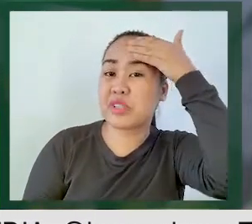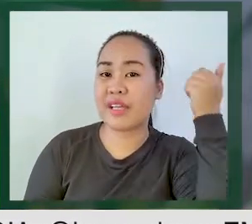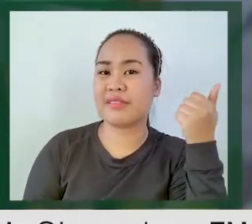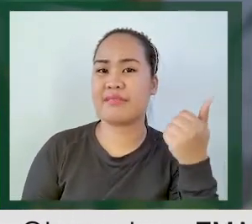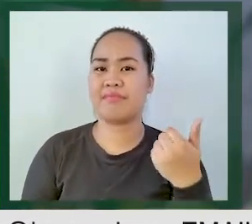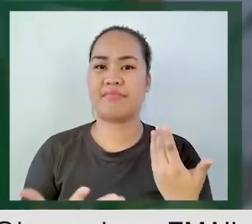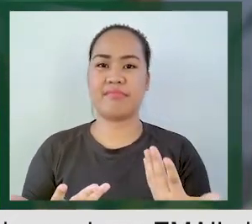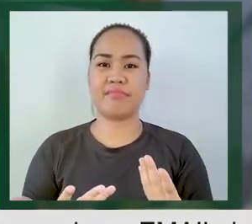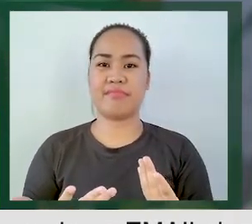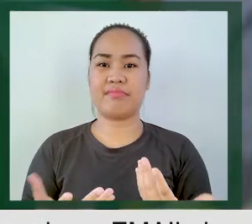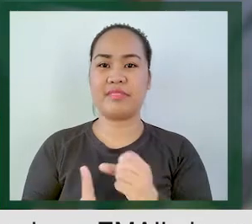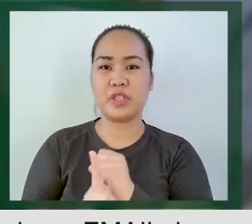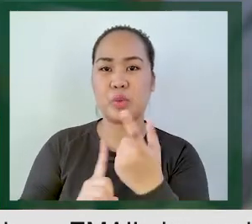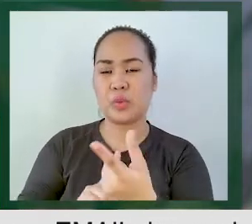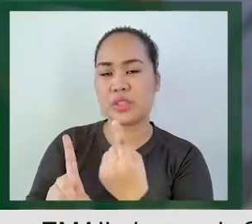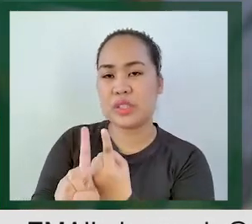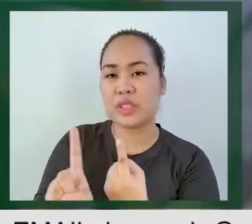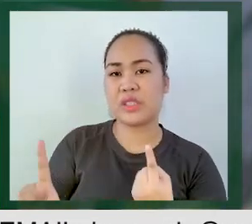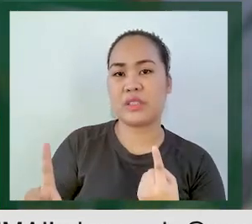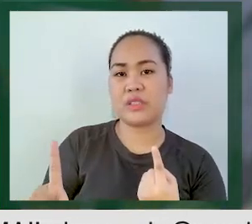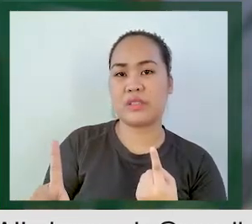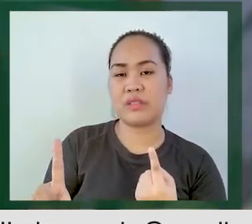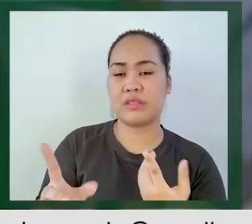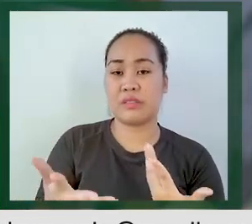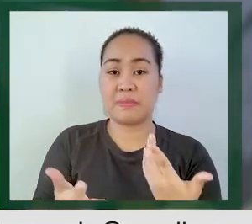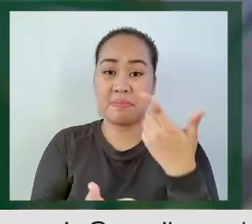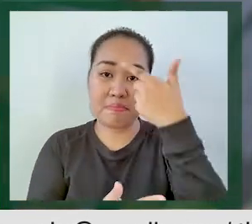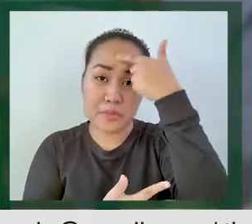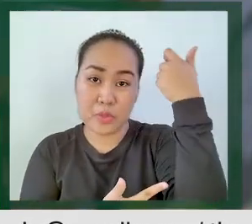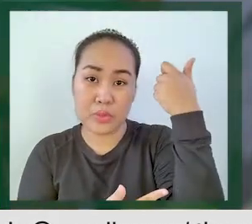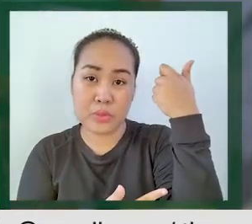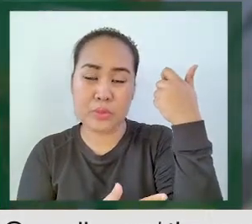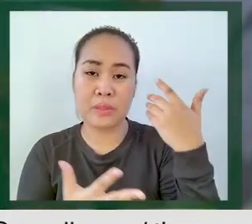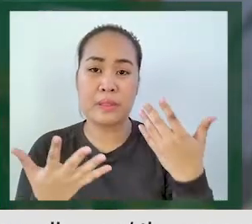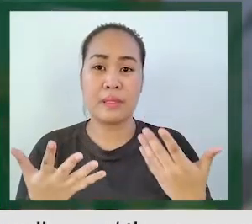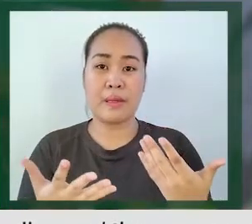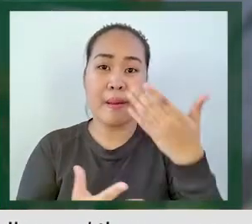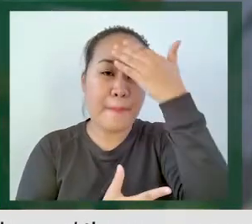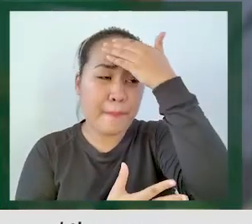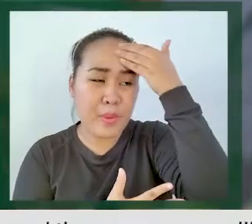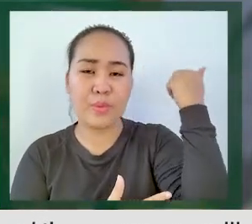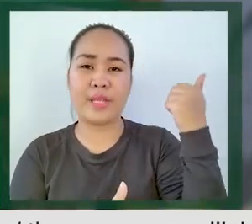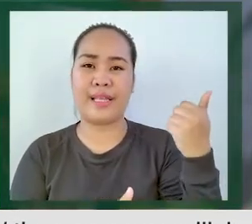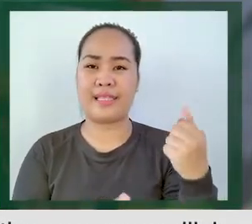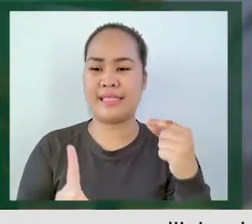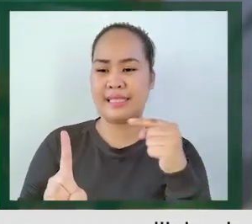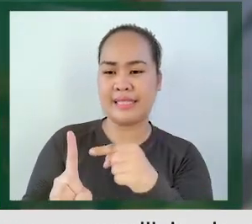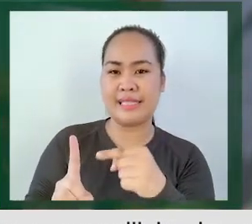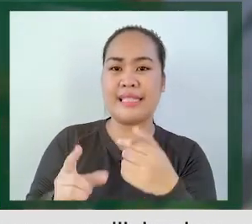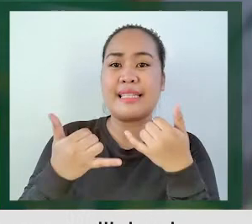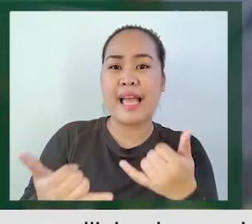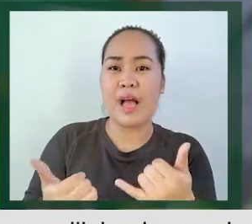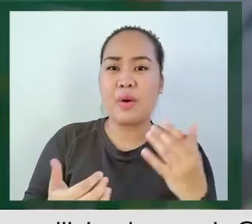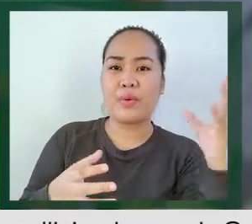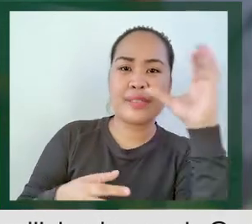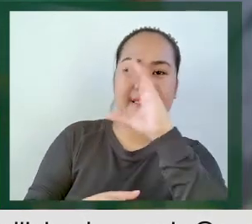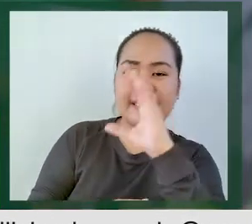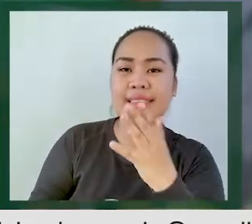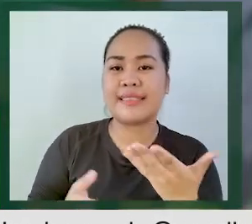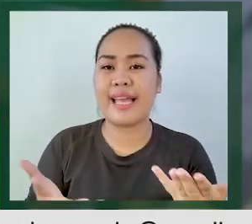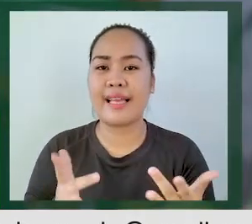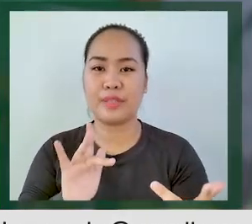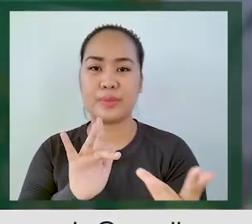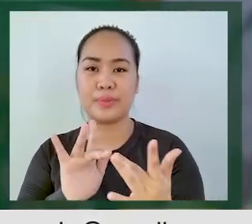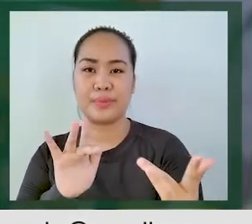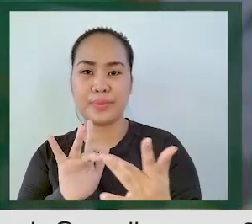that, nalilimutan din natin sila pagdating ng contact tracing. Which is, siguro, yun ang isang lapse